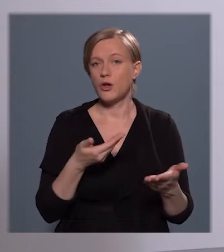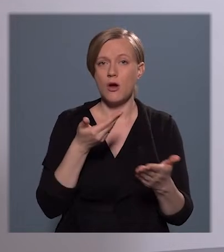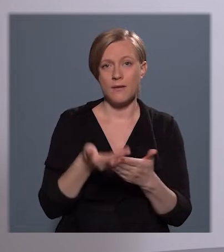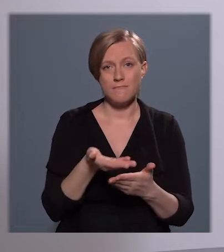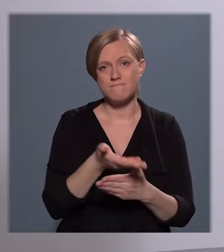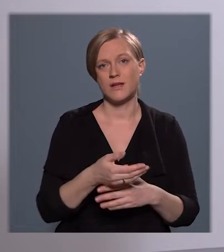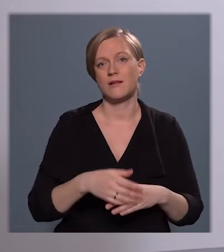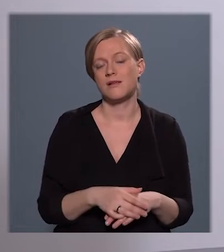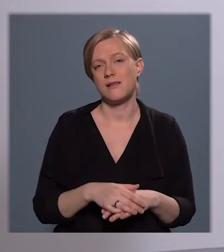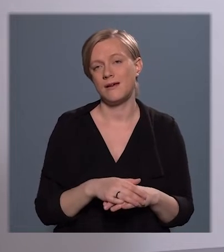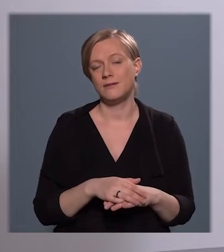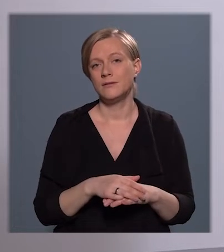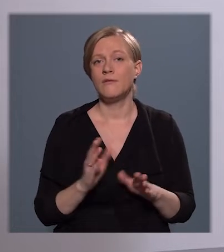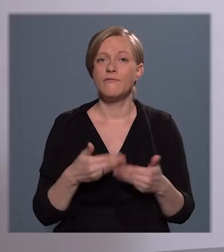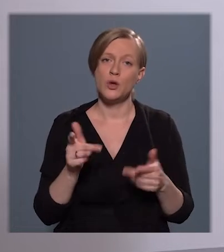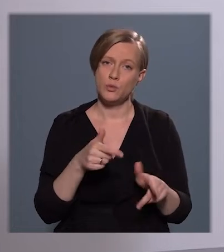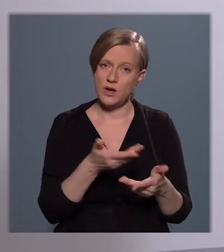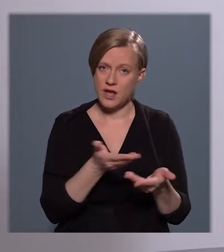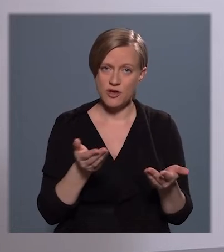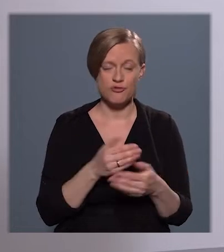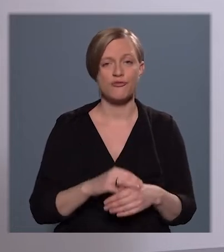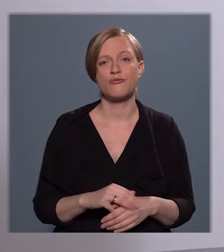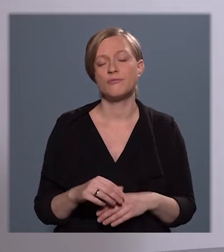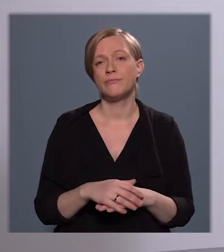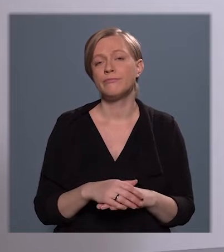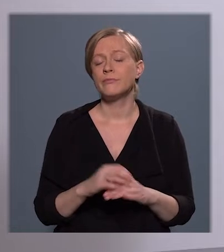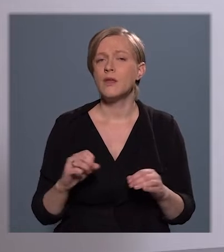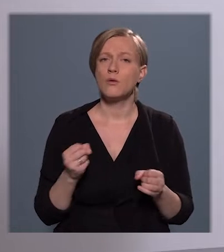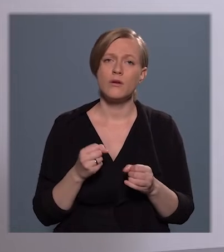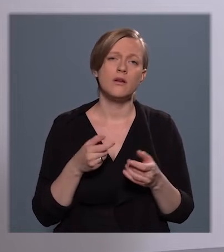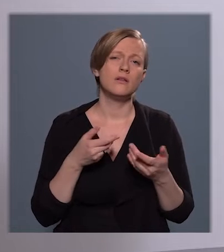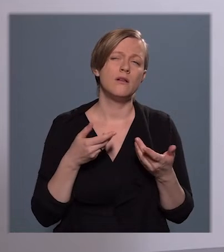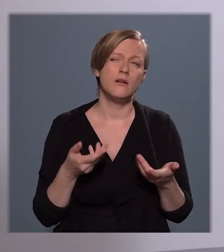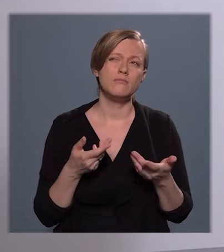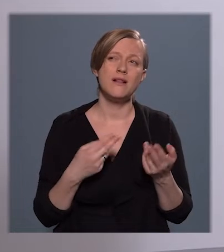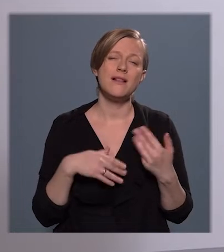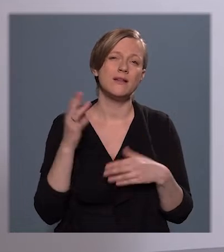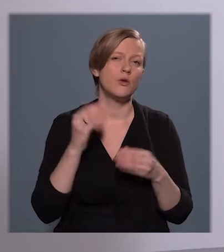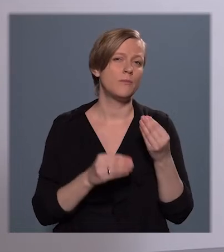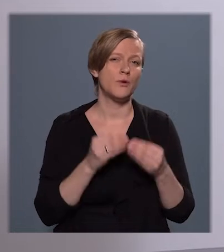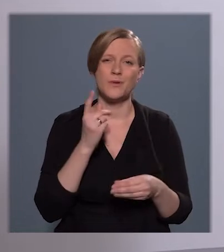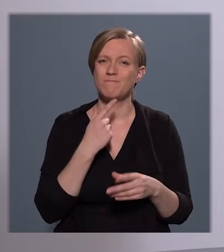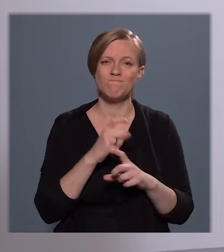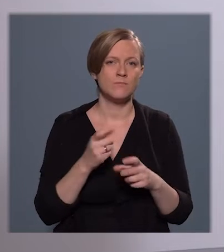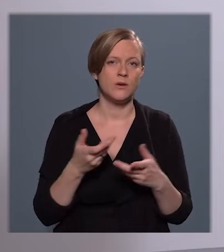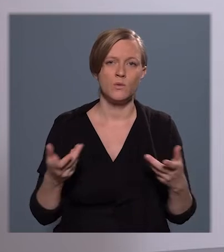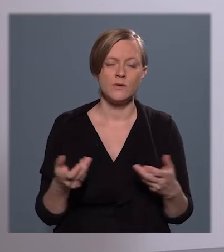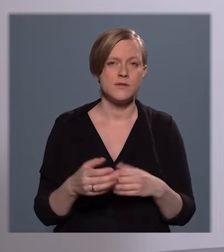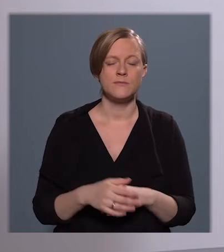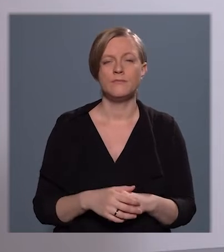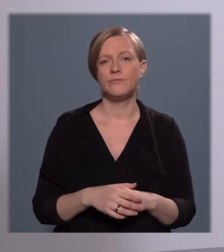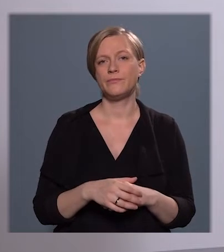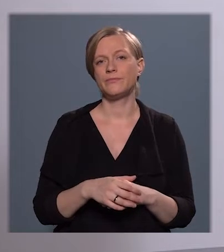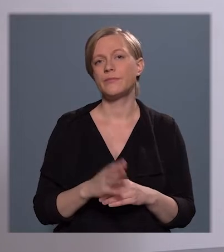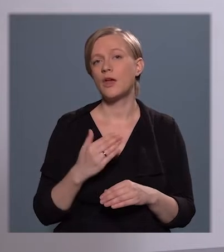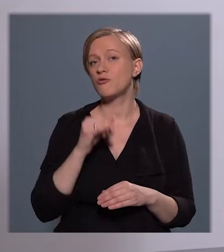albérletbe adják ki, vagy üresen áll, és gyakorlatilag a legnagyobb problémát az okozza, hogy